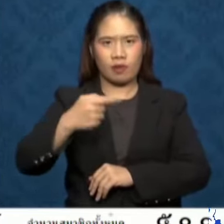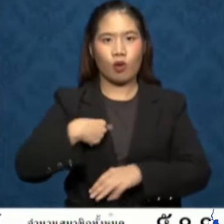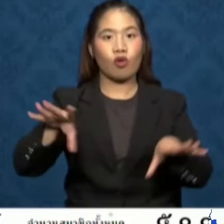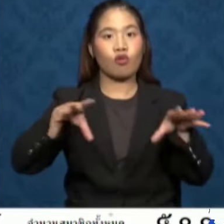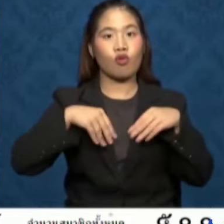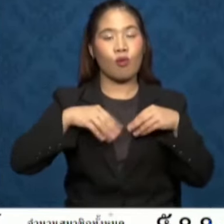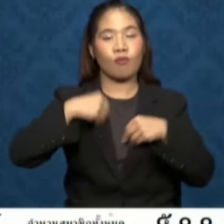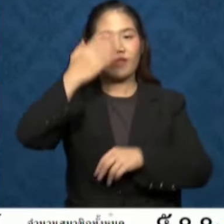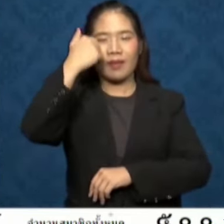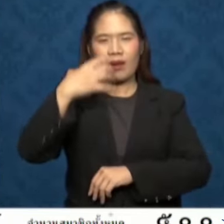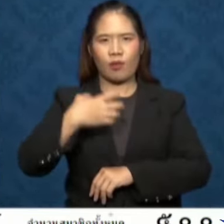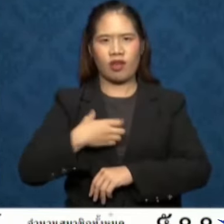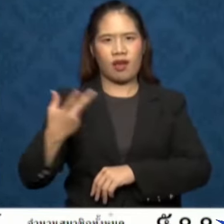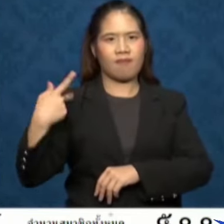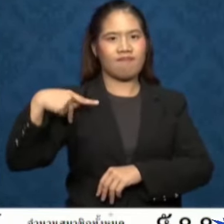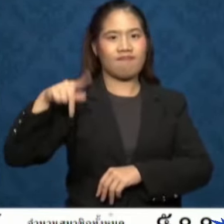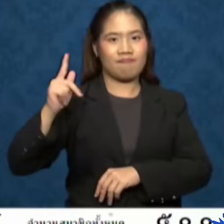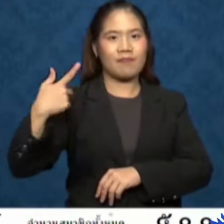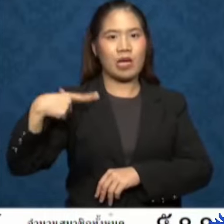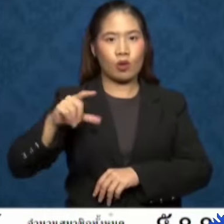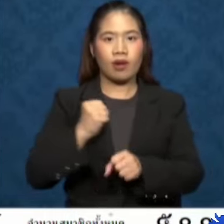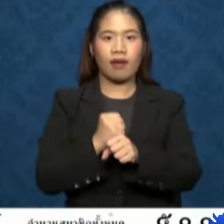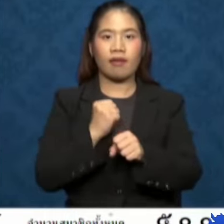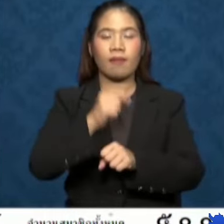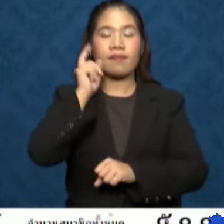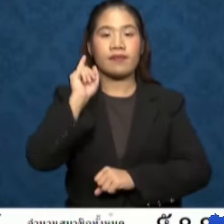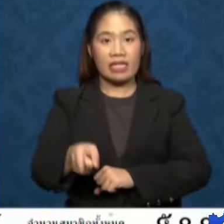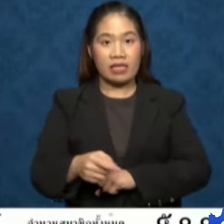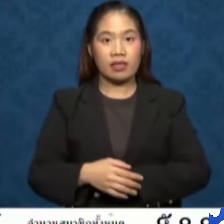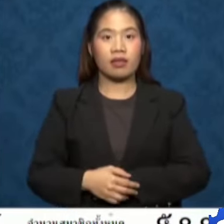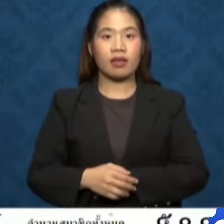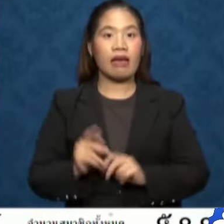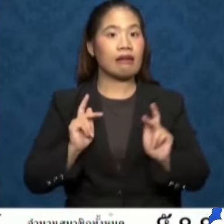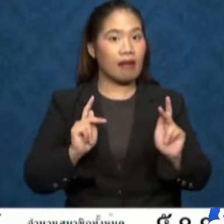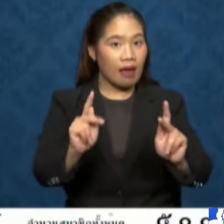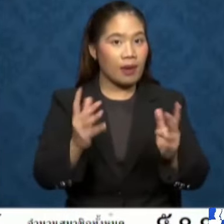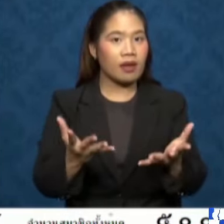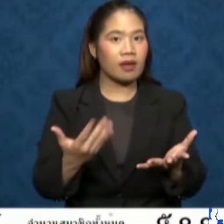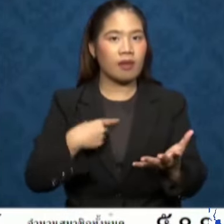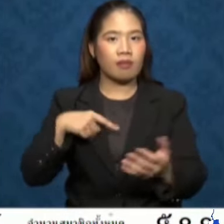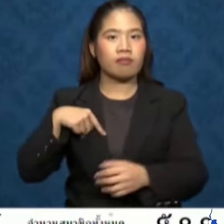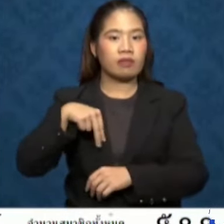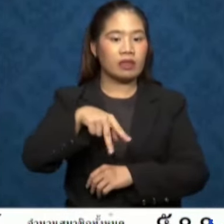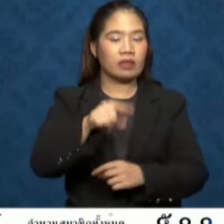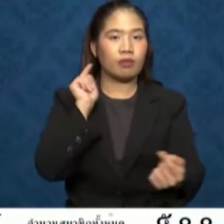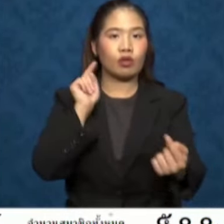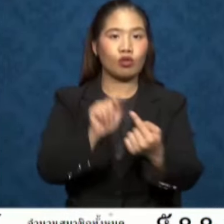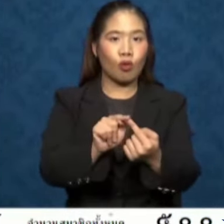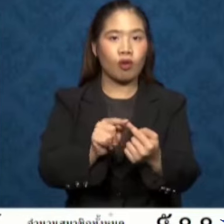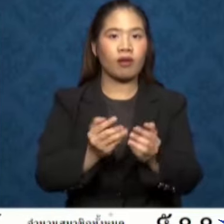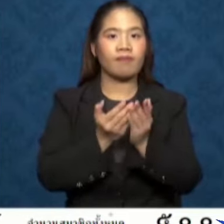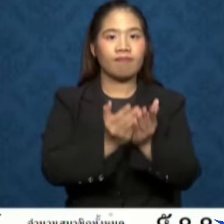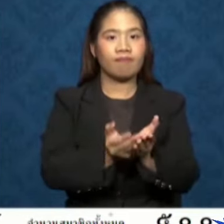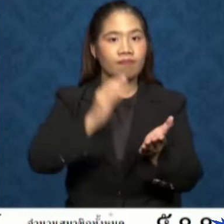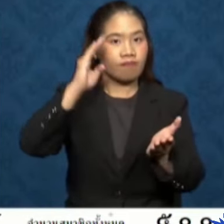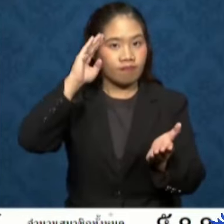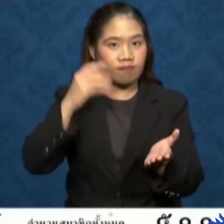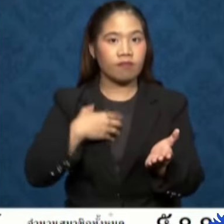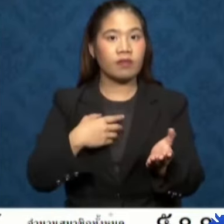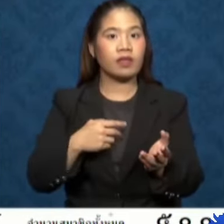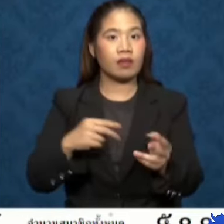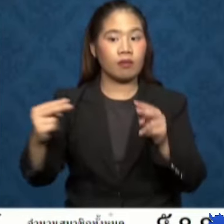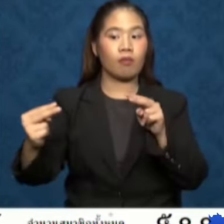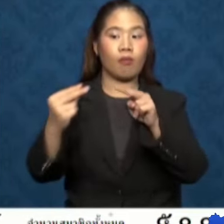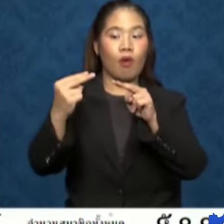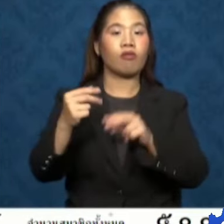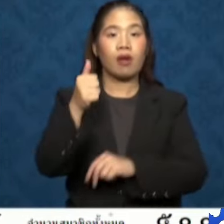เกิดคุณูปการการต่อเรือฟรีเกตในประเทศไทยกล้าเดินไปที่กองบัญชาการกองทัพเรือหรือเปล่ากล้ามองหน้าลูกประดู่หรือเปล่าผมถาม